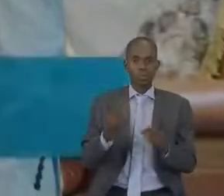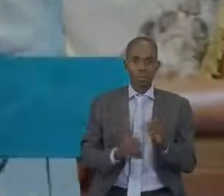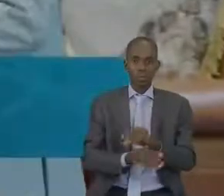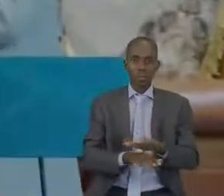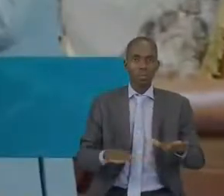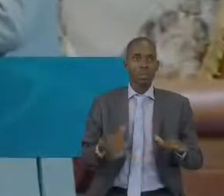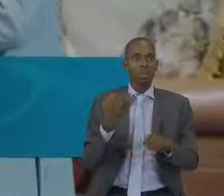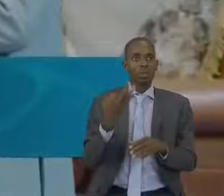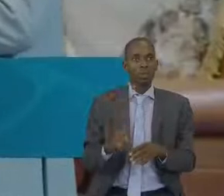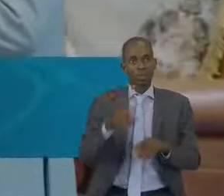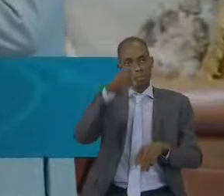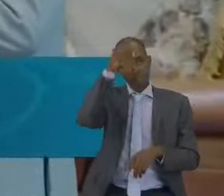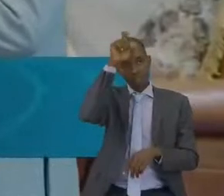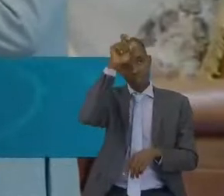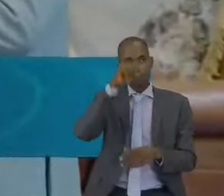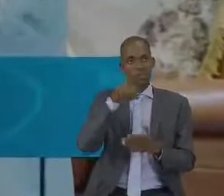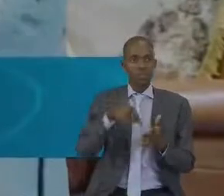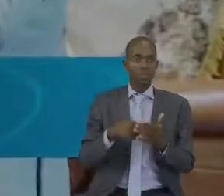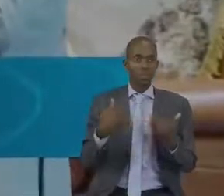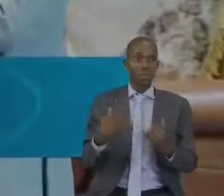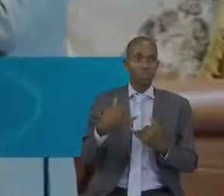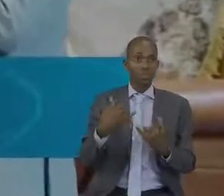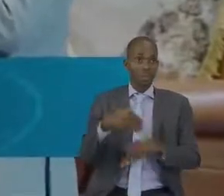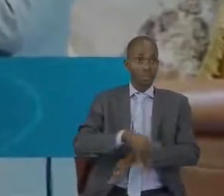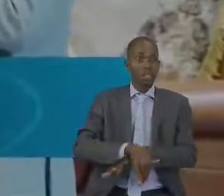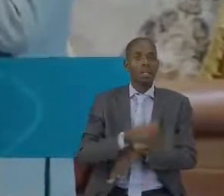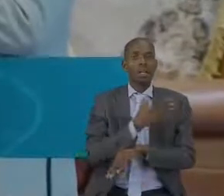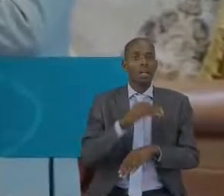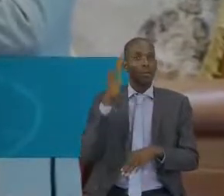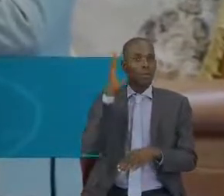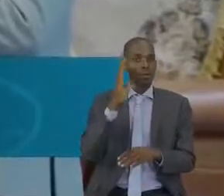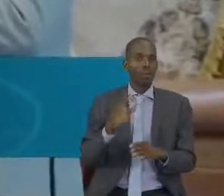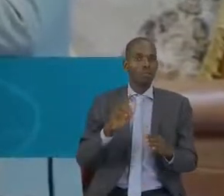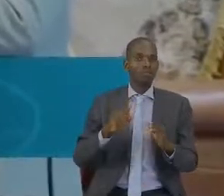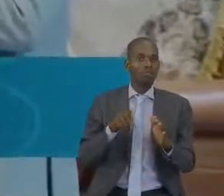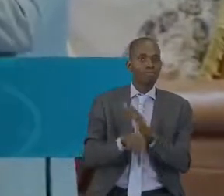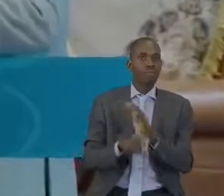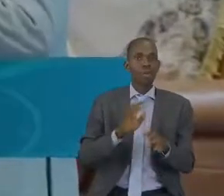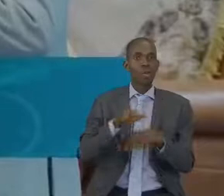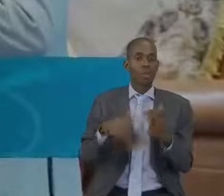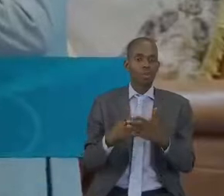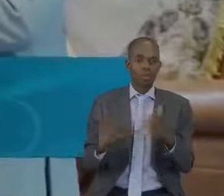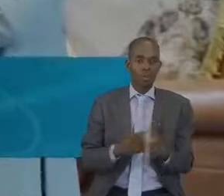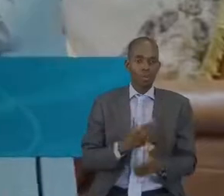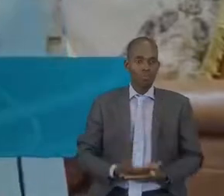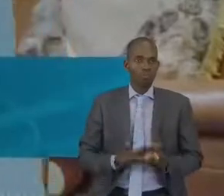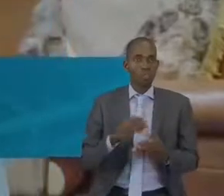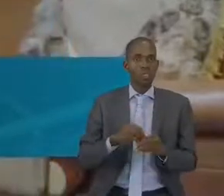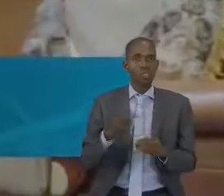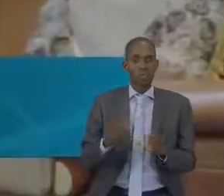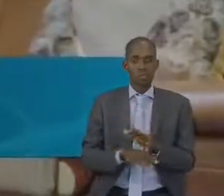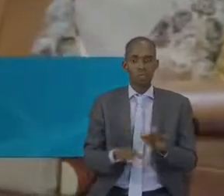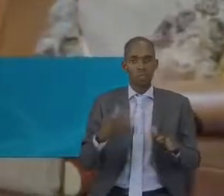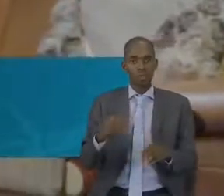d'Égypte cette nuit-là. Je frapperai tous les premiers-nés du pays d'Égypte, depuis les